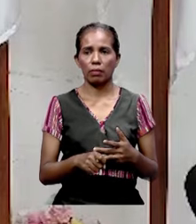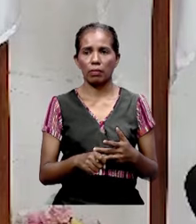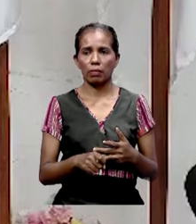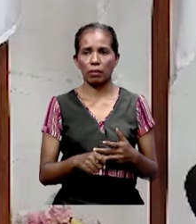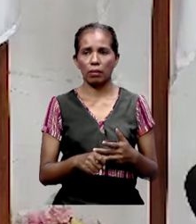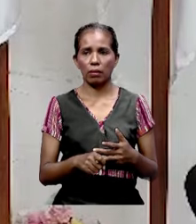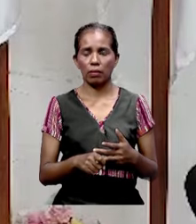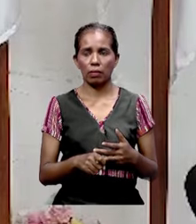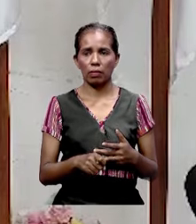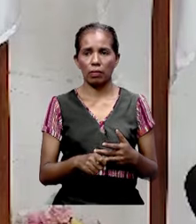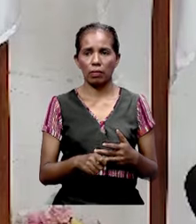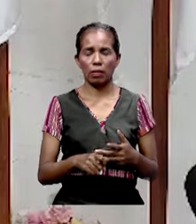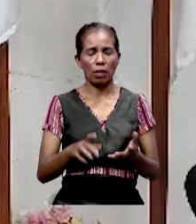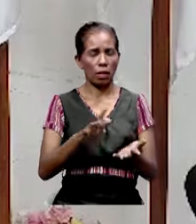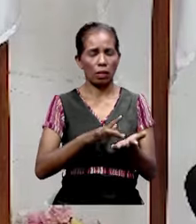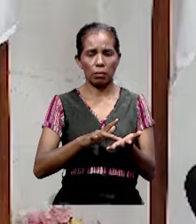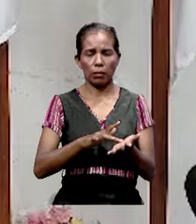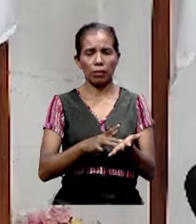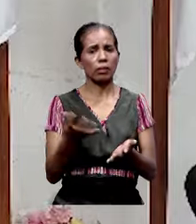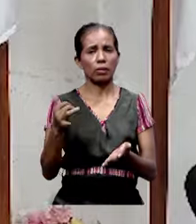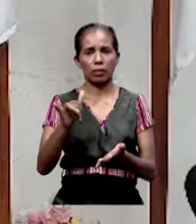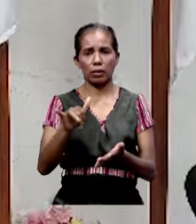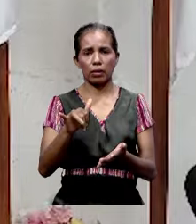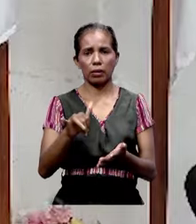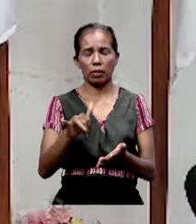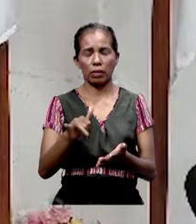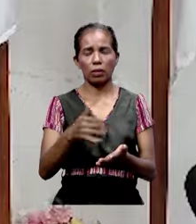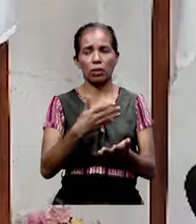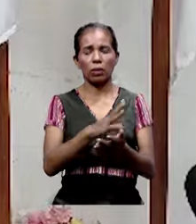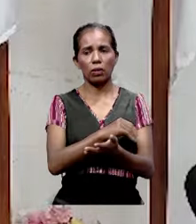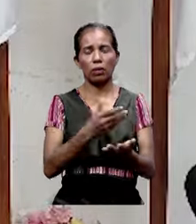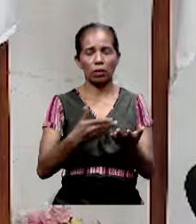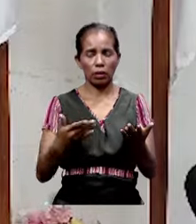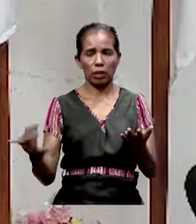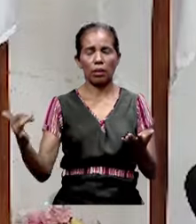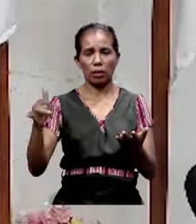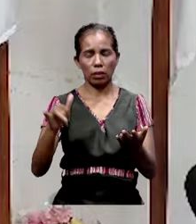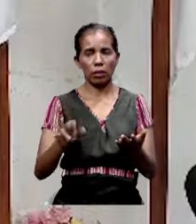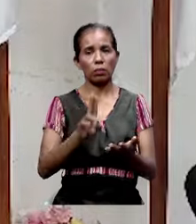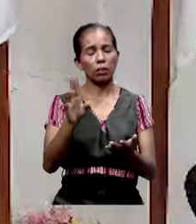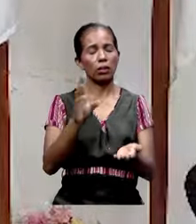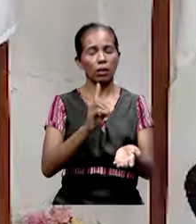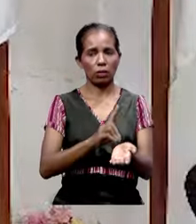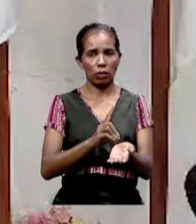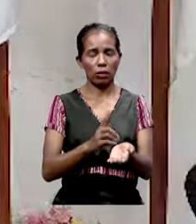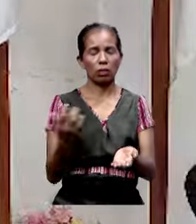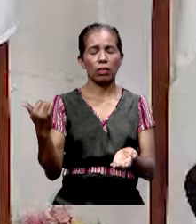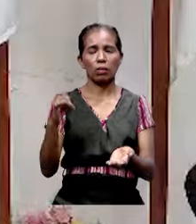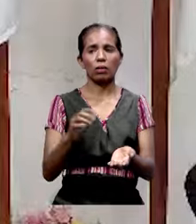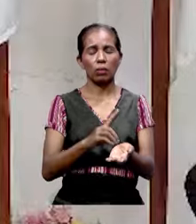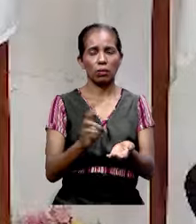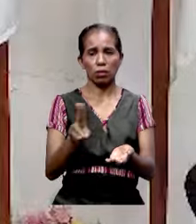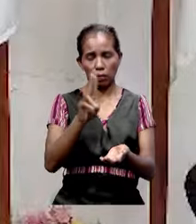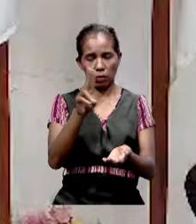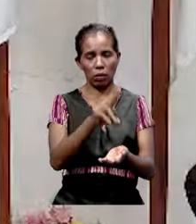emor sih lagi ah itu apa sih ya equipment balnem total amat lalu saya mau nih lo equipment jadi saya mau bicara